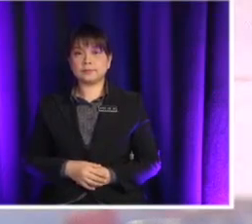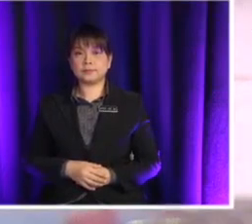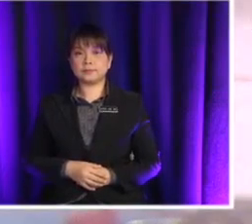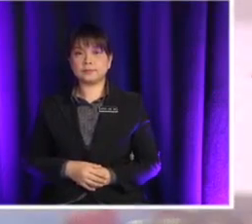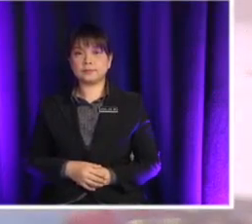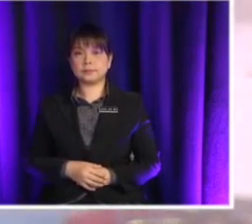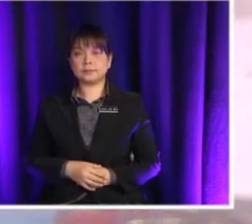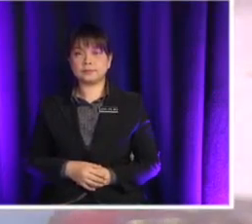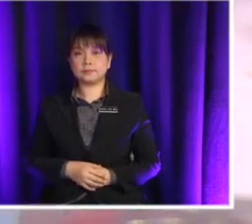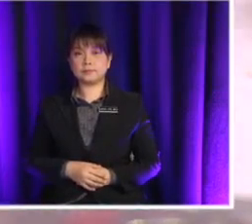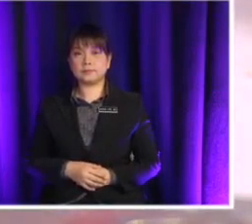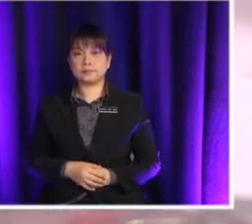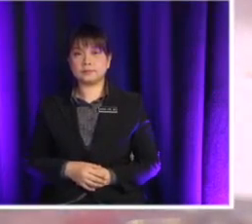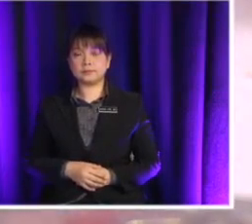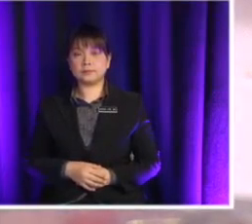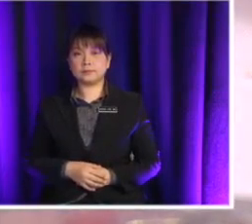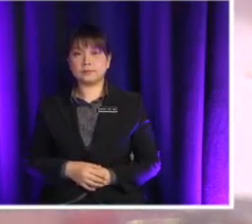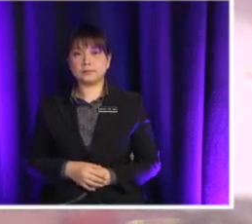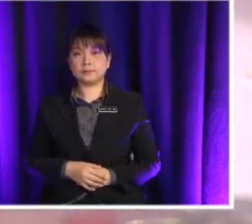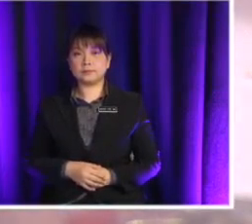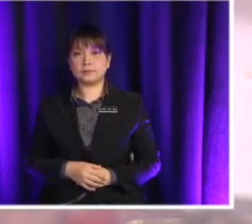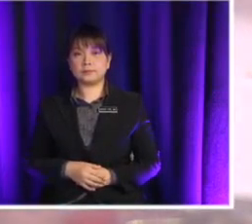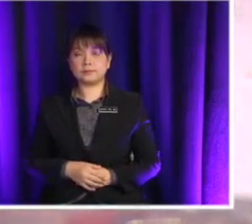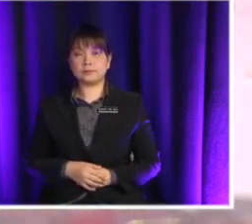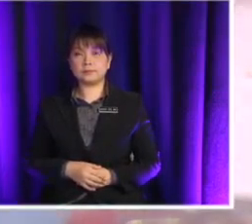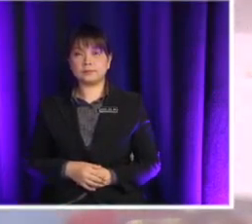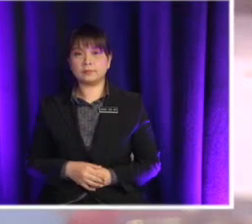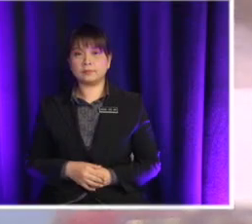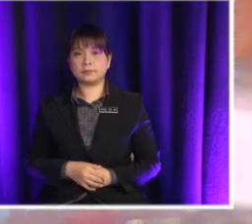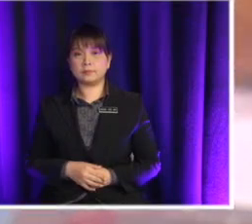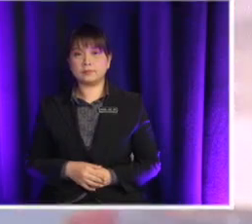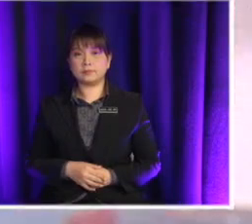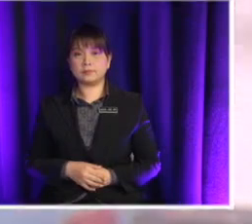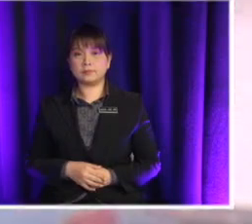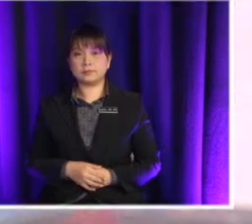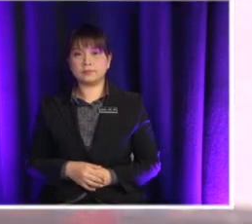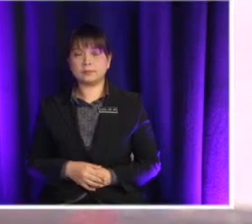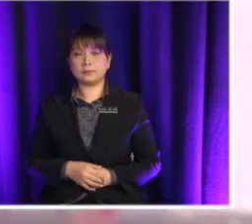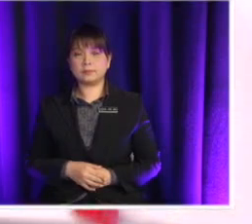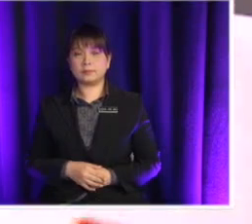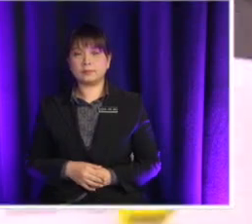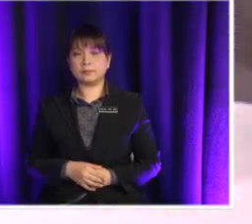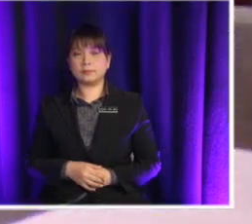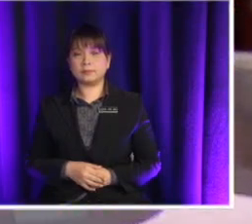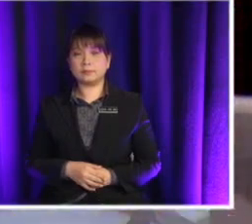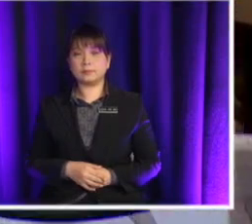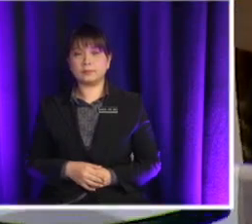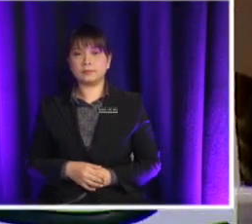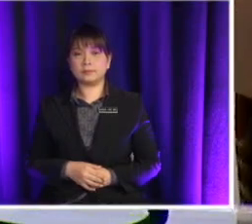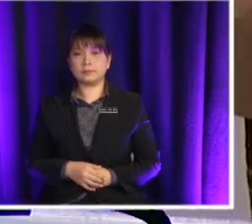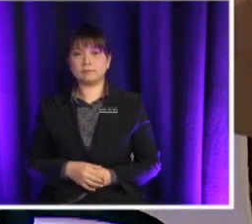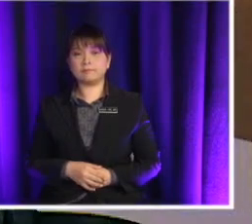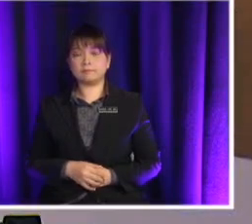Okey. Yang ni untuk R mana, cikgu? Ini untuk R3. Okey, kita cantumkan R3. So ini tak apa Aiman,